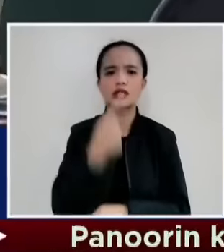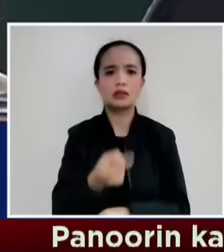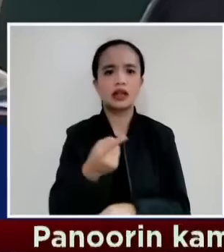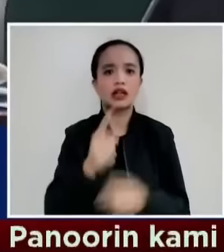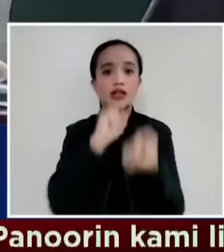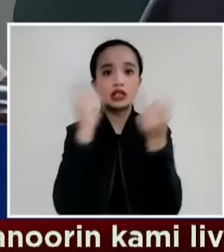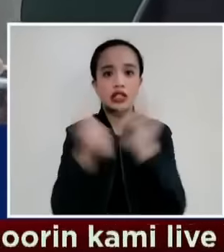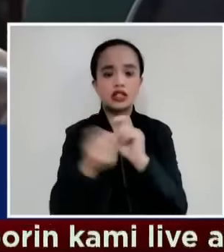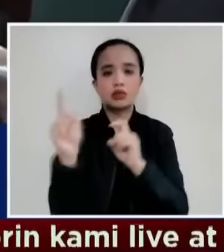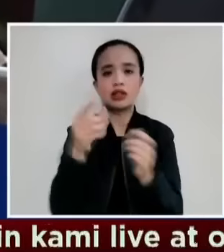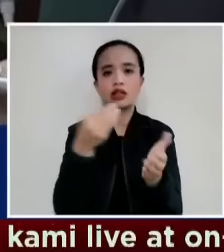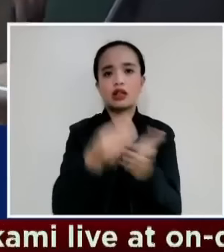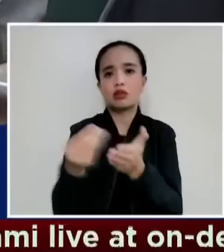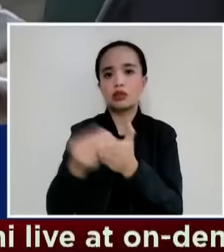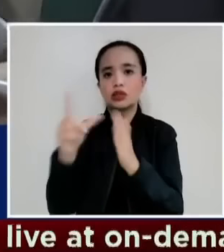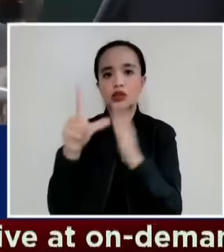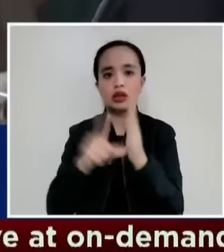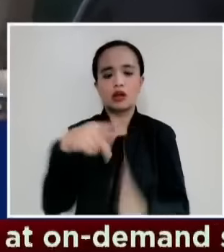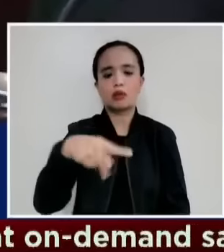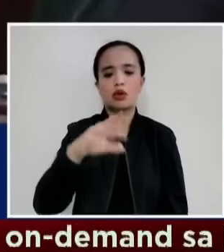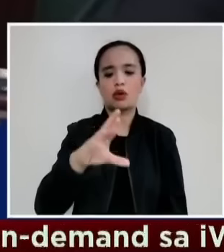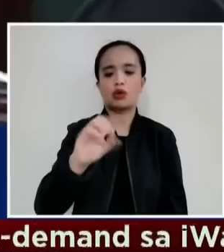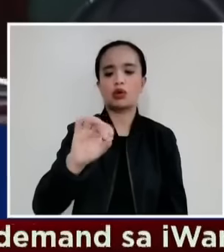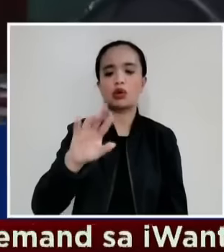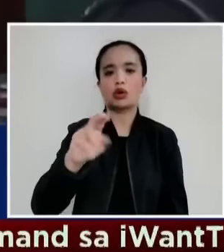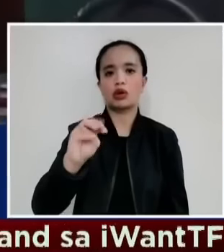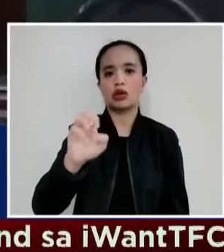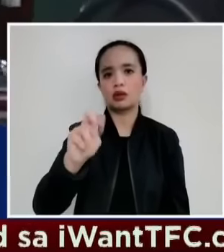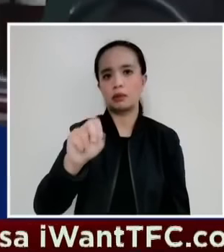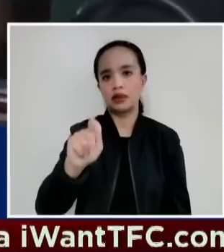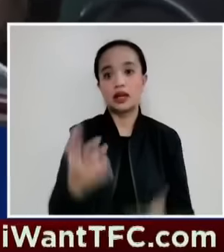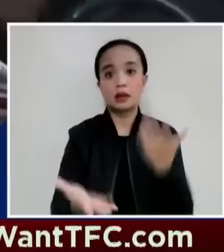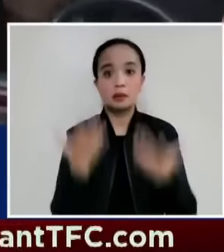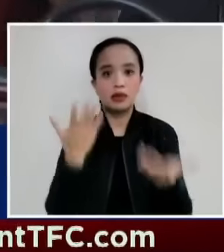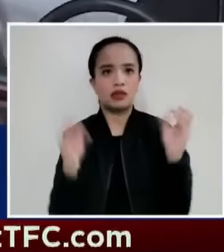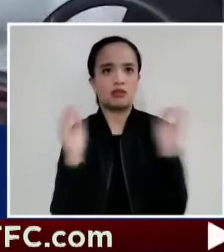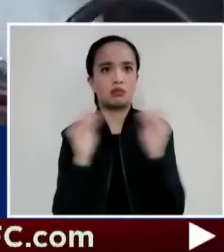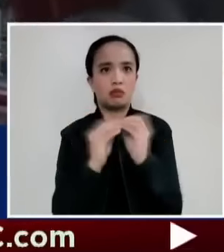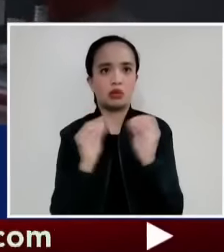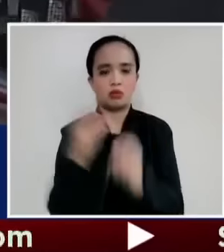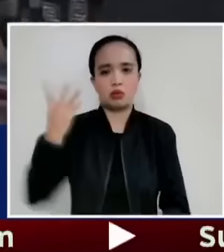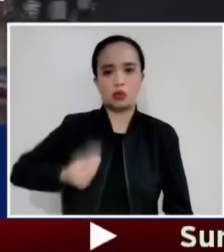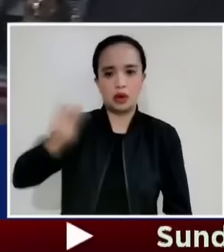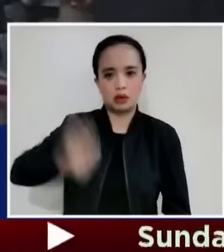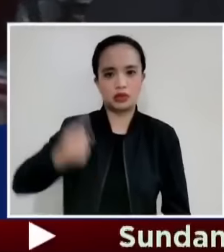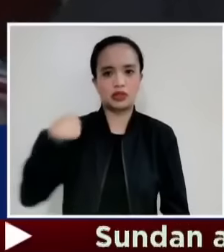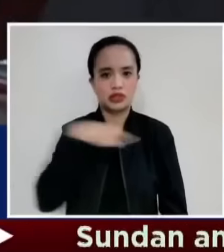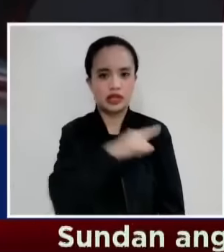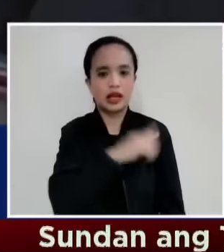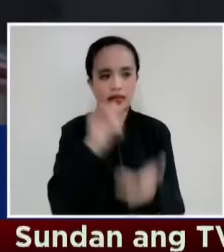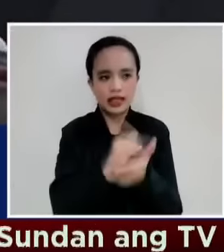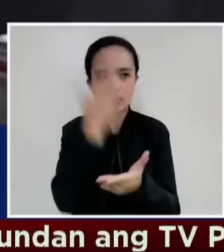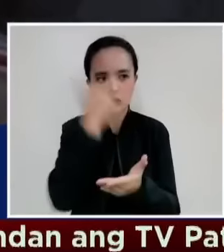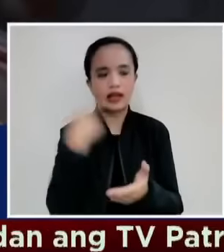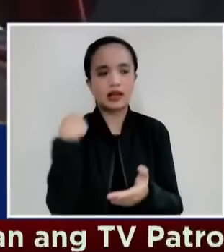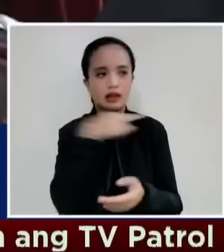law. So hindi ito yung ano, no, baka magbulid pa to ng more corruption sa ating gobyerno, kaya dapat naming bantayan